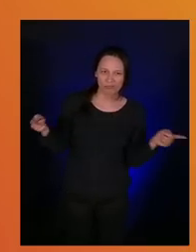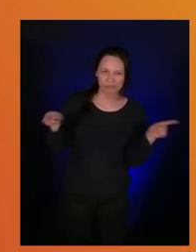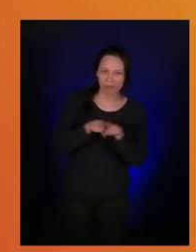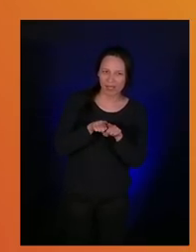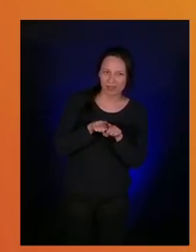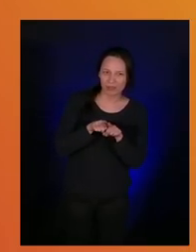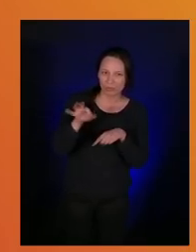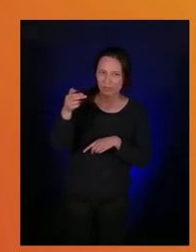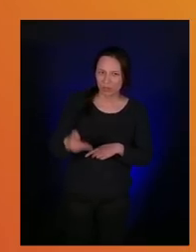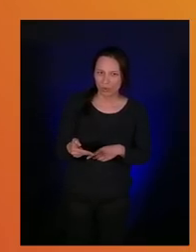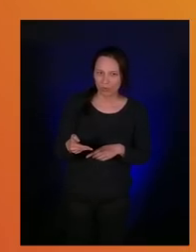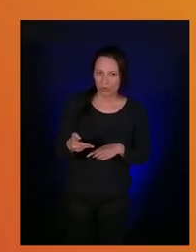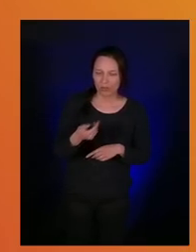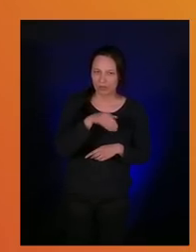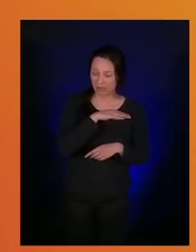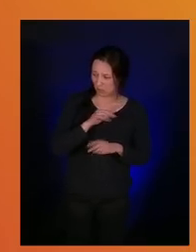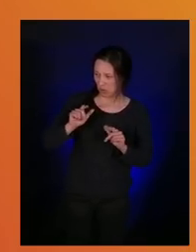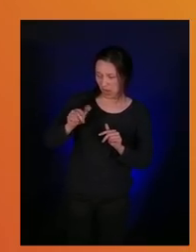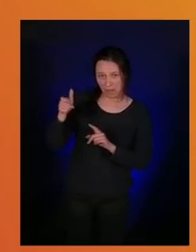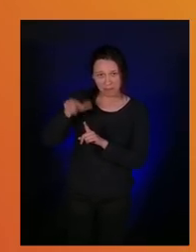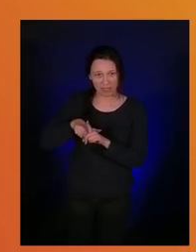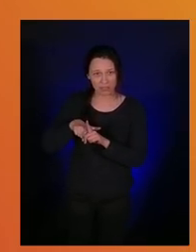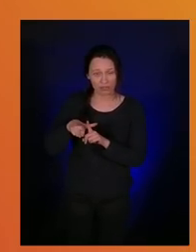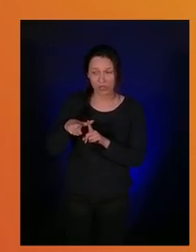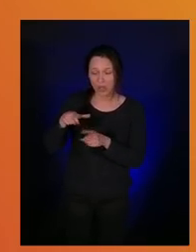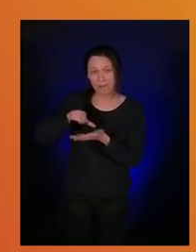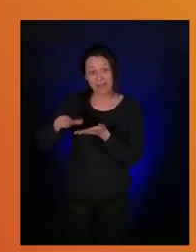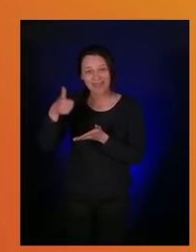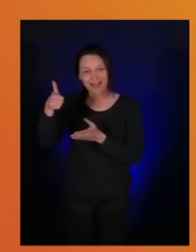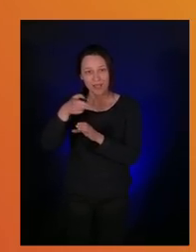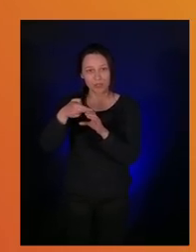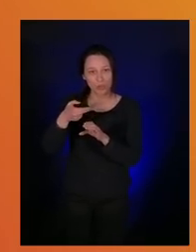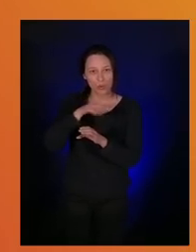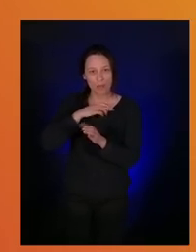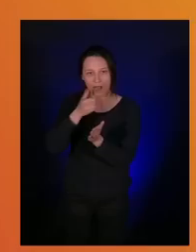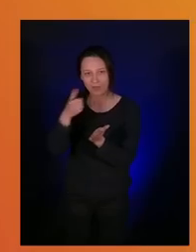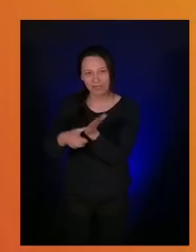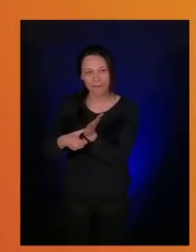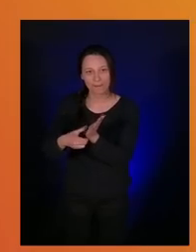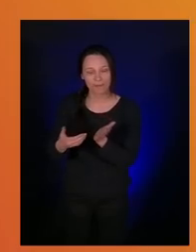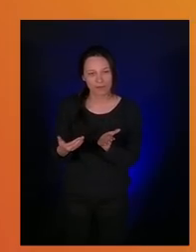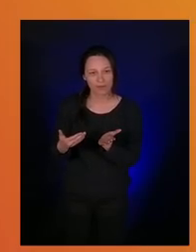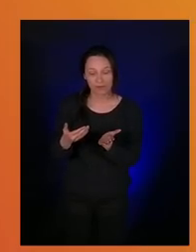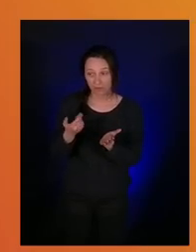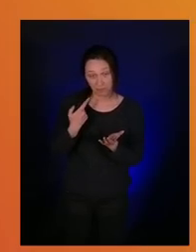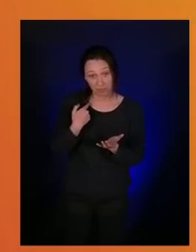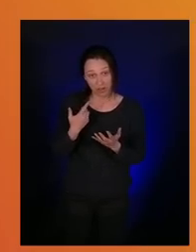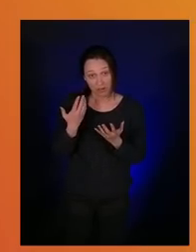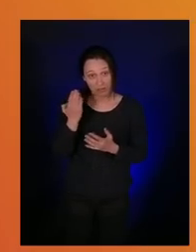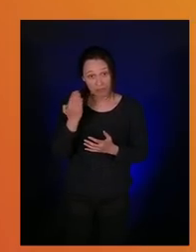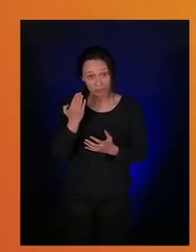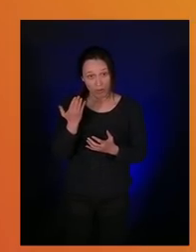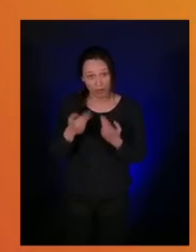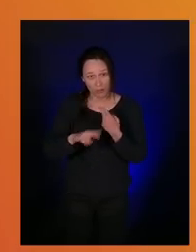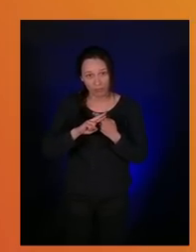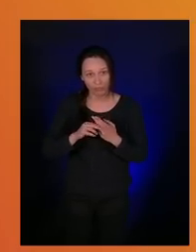1 euro par timbre. Donc, j'aimerais bien avoir une réponse. Merci. Merci, camarade.